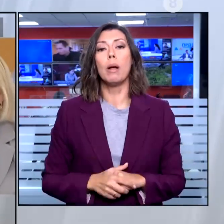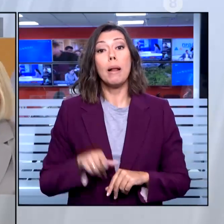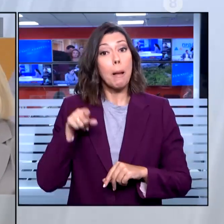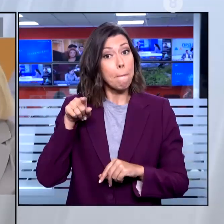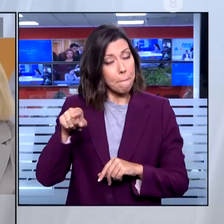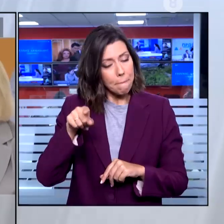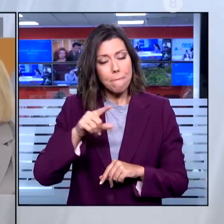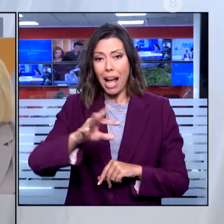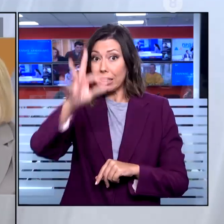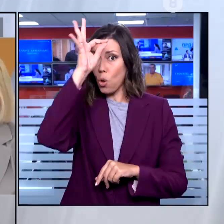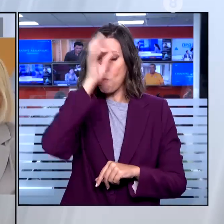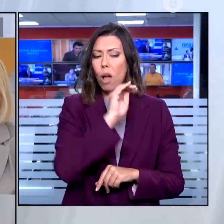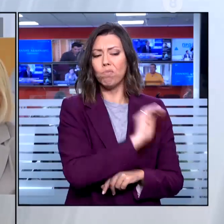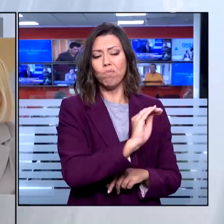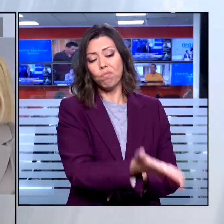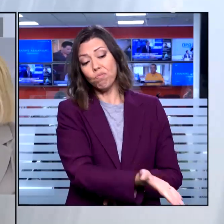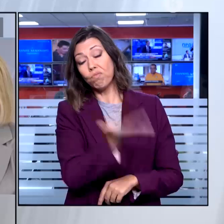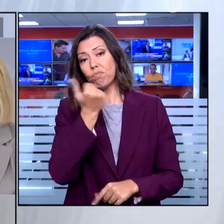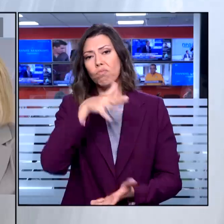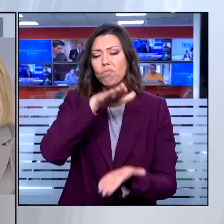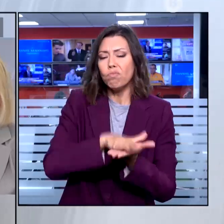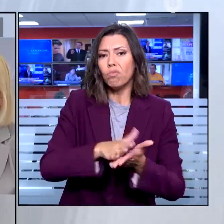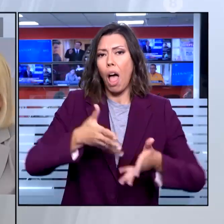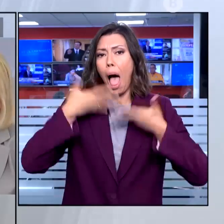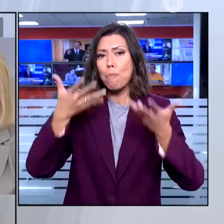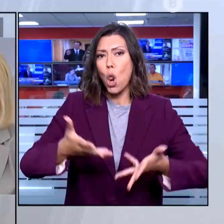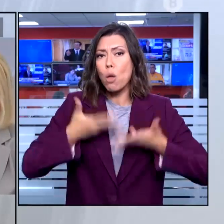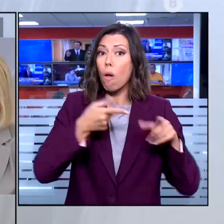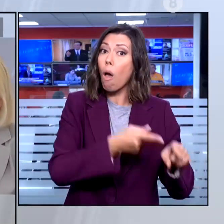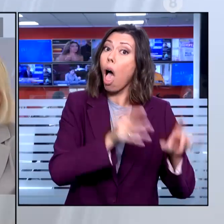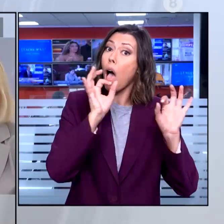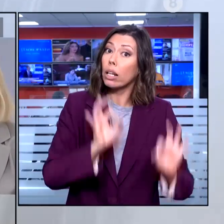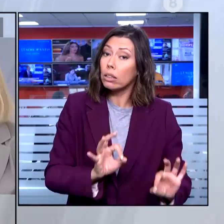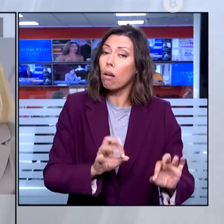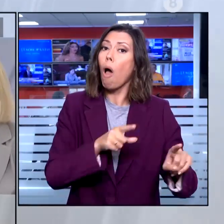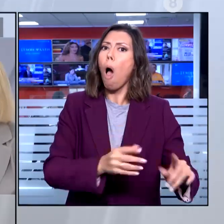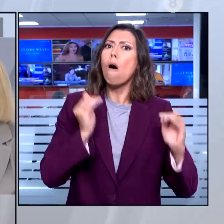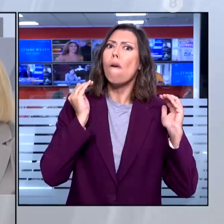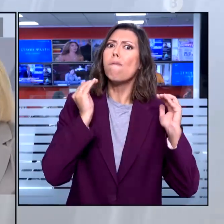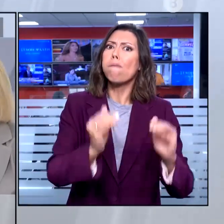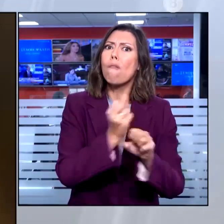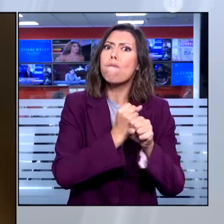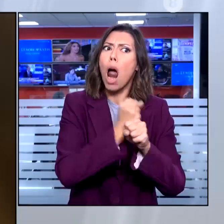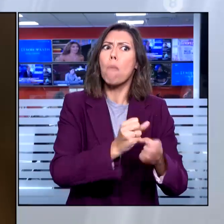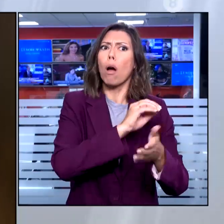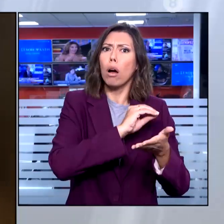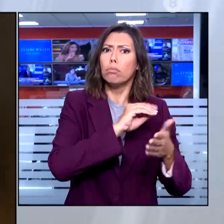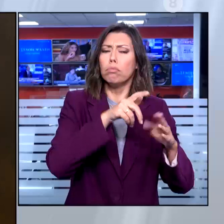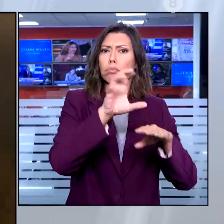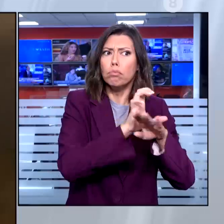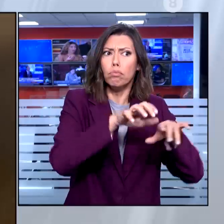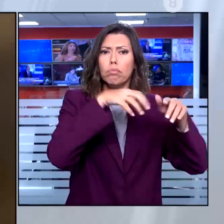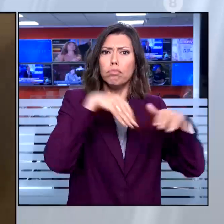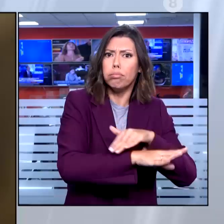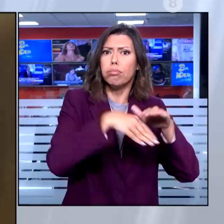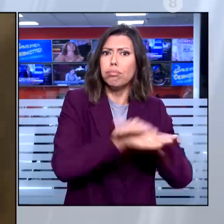κλήθηκαν από την ελληνική αστυνομία για καταθέσεις και εξηγήσεις, ακόμα και μετά συνέχιζαν να δρούν. Από την αστυνομία έχουν